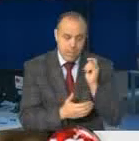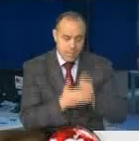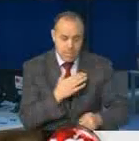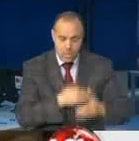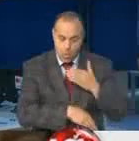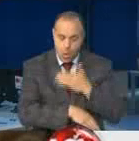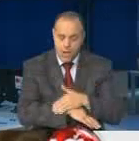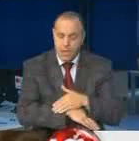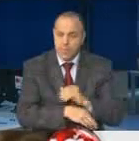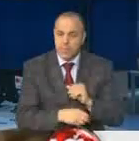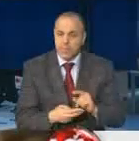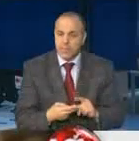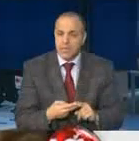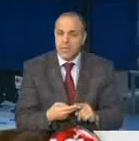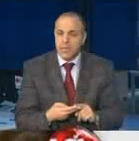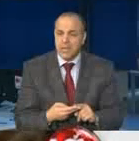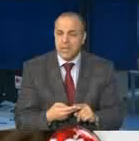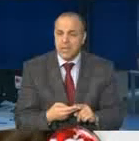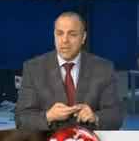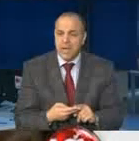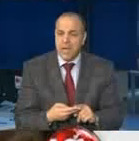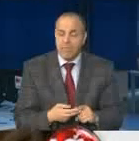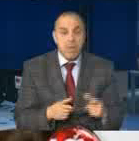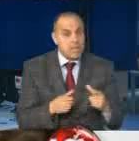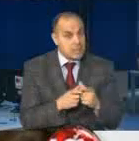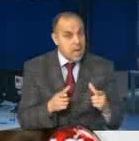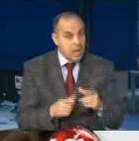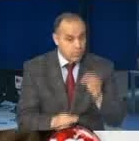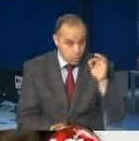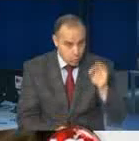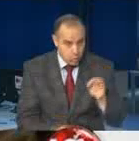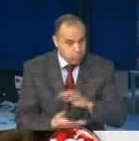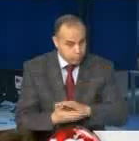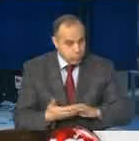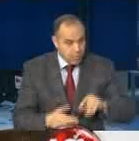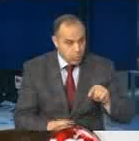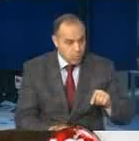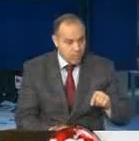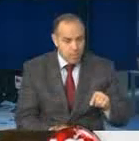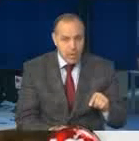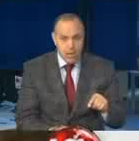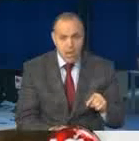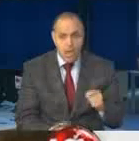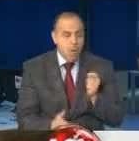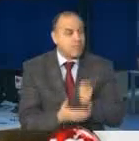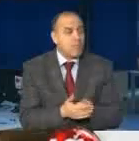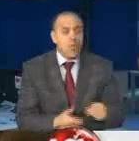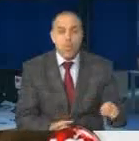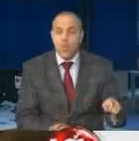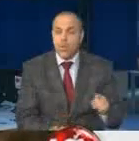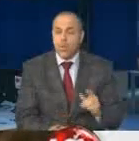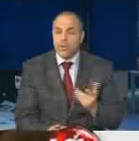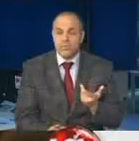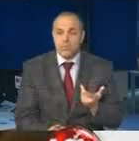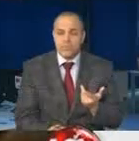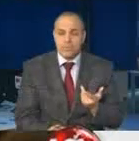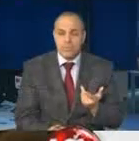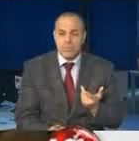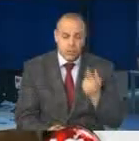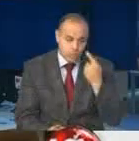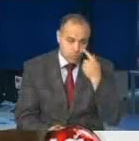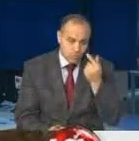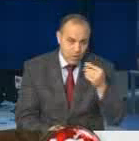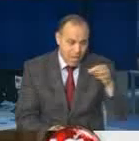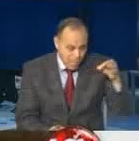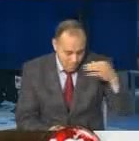الديوانة، حتى بالرغم اللي عنا صناعات ننسجوا فيها هنايا المستهلك بصفة عامة يلقى